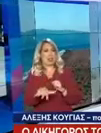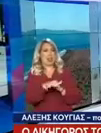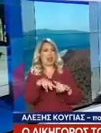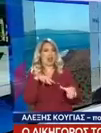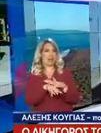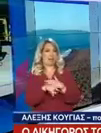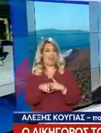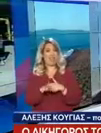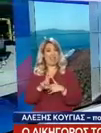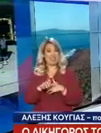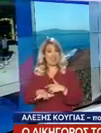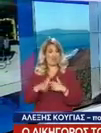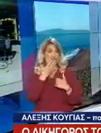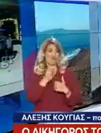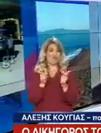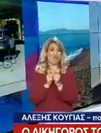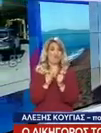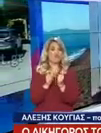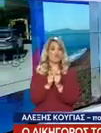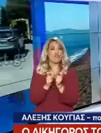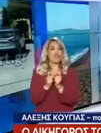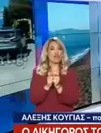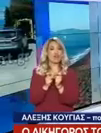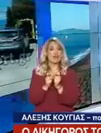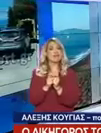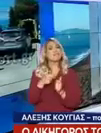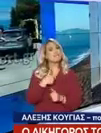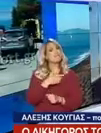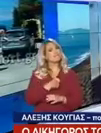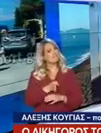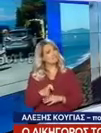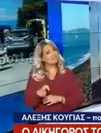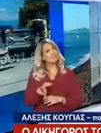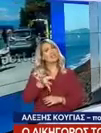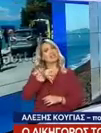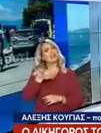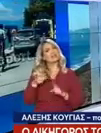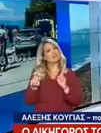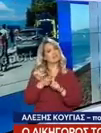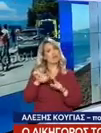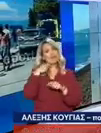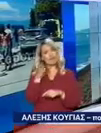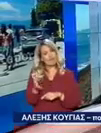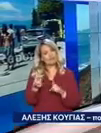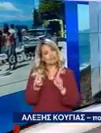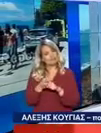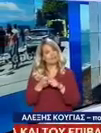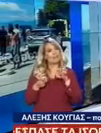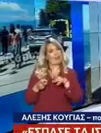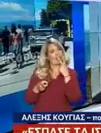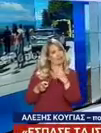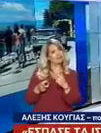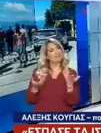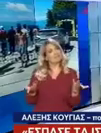ωραίο χωριό στην παραλία. Και κατέβαινα εκεί, έπαιρνα ένα καφέ με τους γονείς τους, έβλεπα το παιδί αυτό και χαιρόμουν